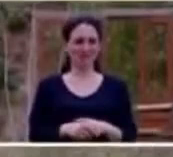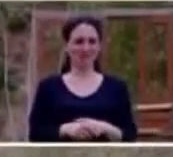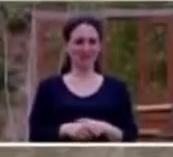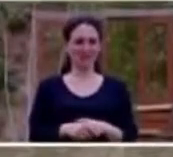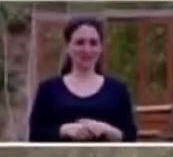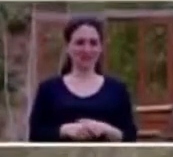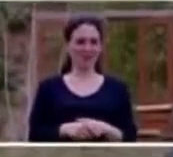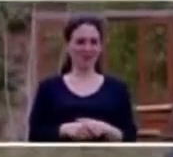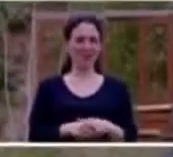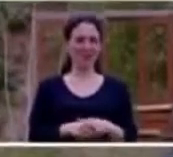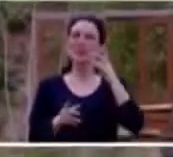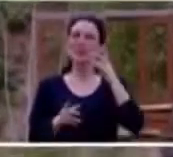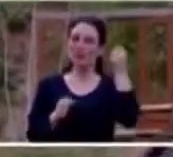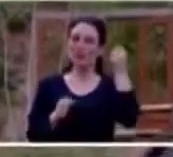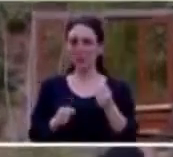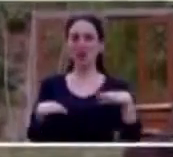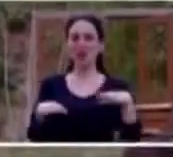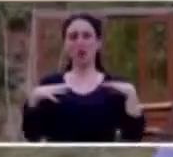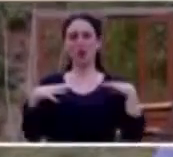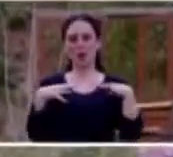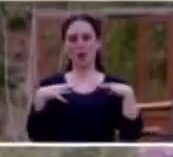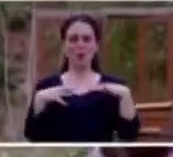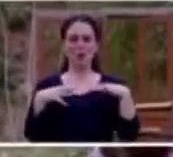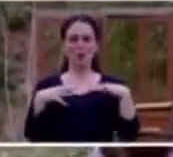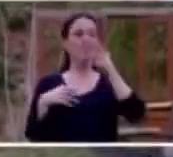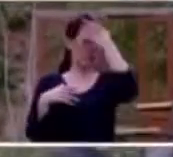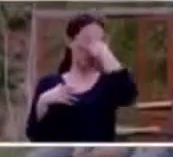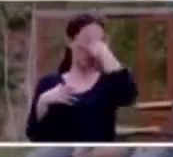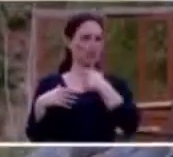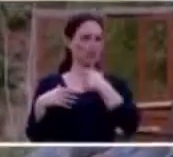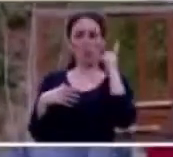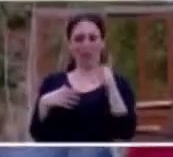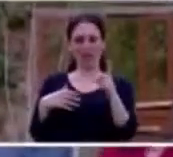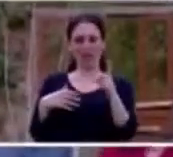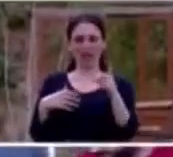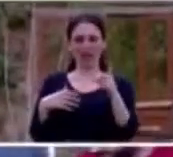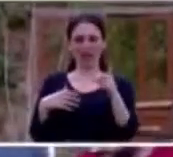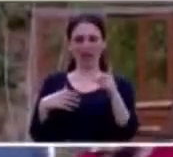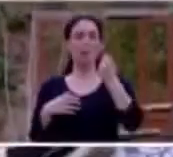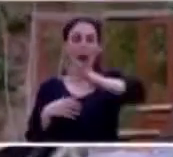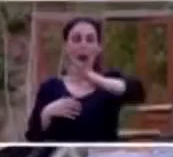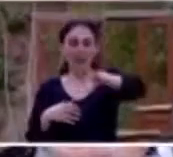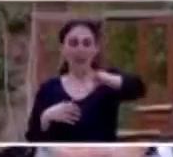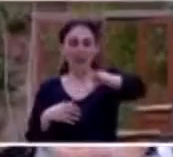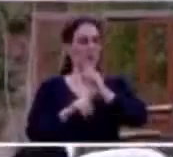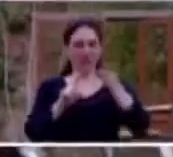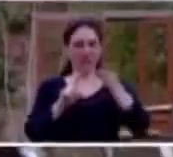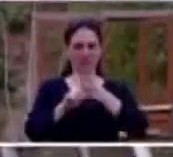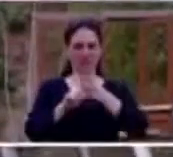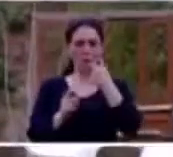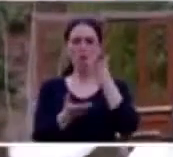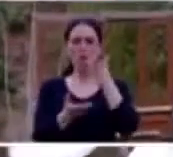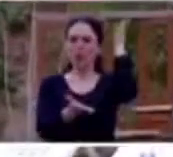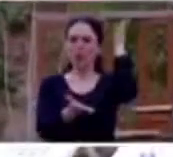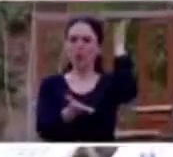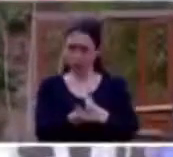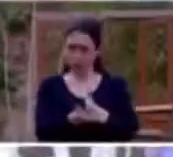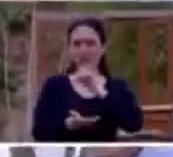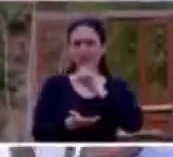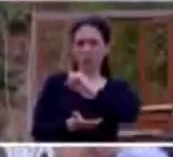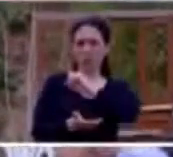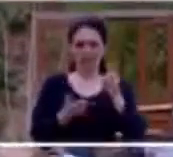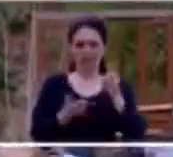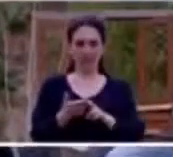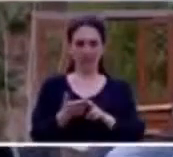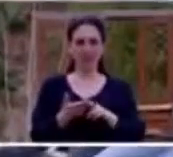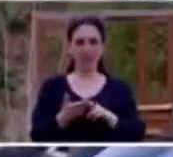إذا بدكم نواب ما عندها مية وج وما بتسرق من المال العام وعندها الجرأة تقول الحقيقة قد ما كانت